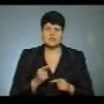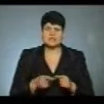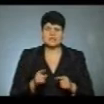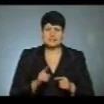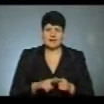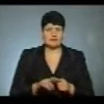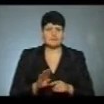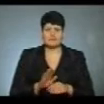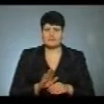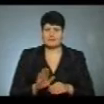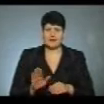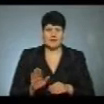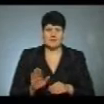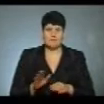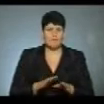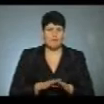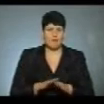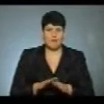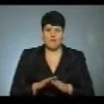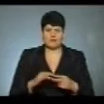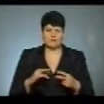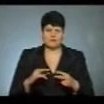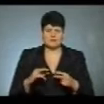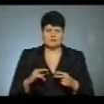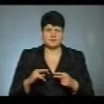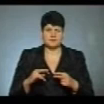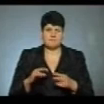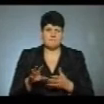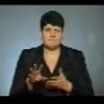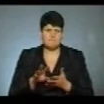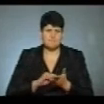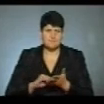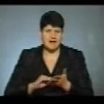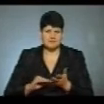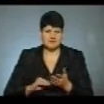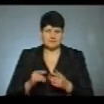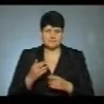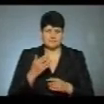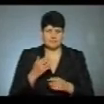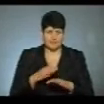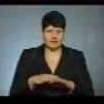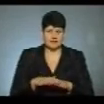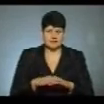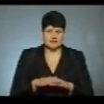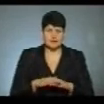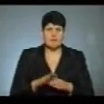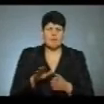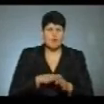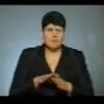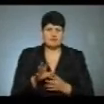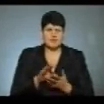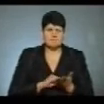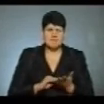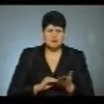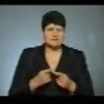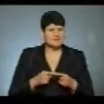не повна альтернативна перепису населення, тому що перепис населення, оцінка населення – це дещо